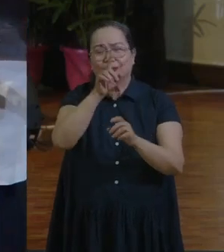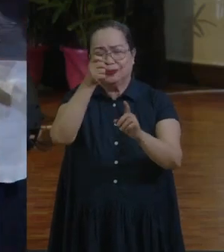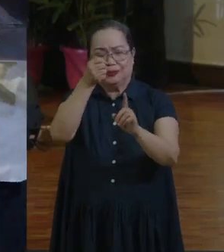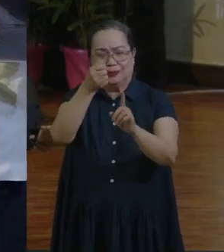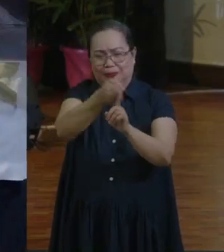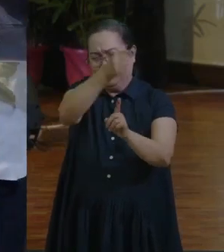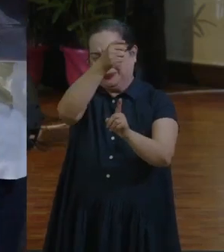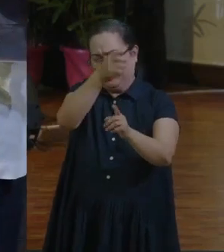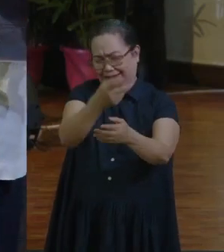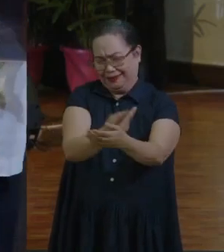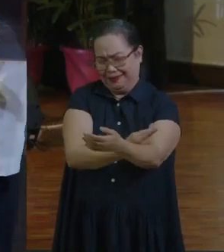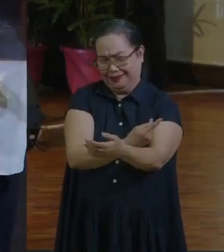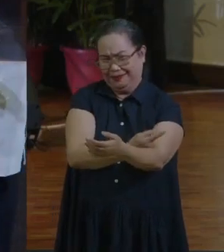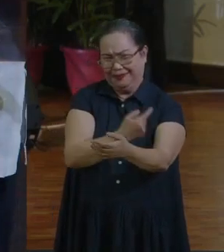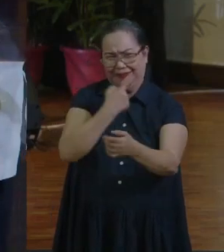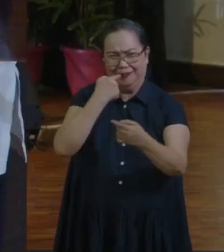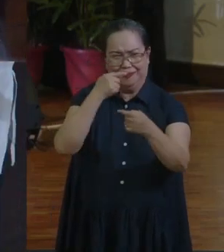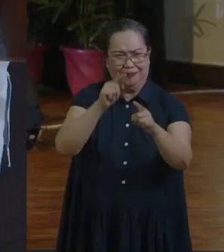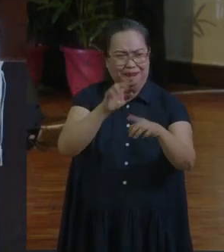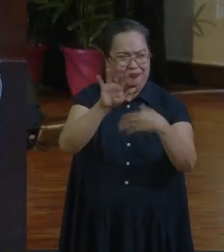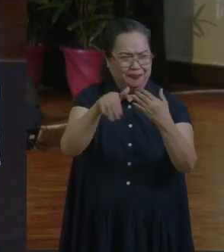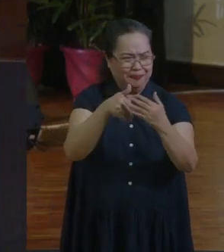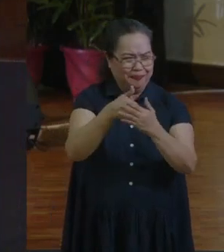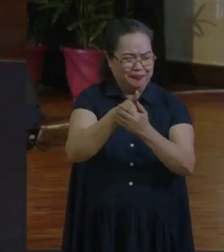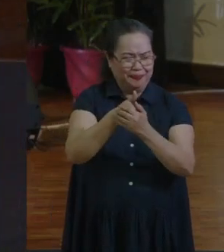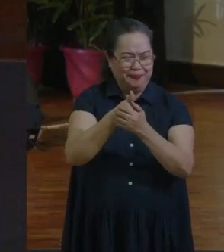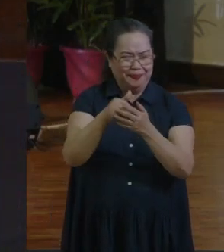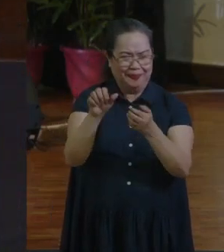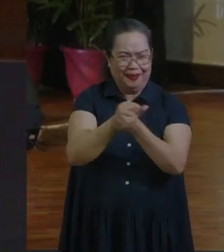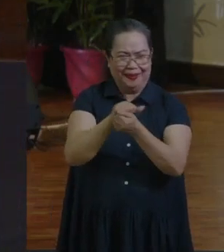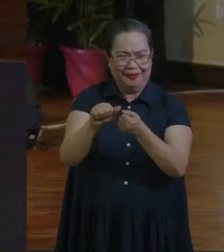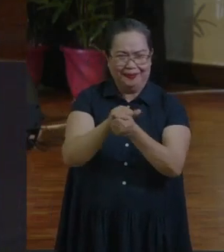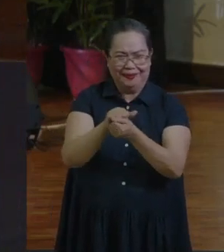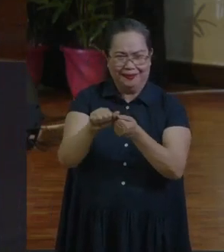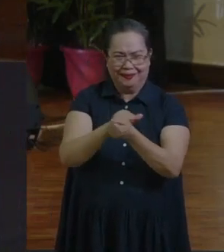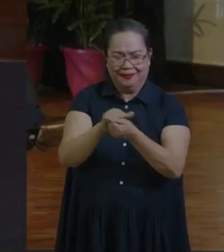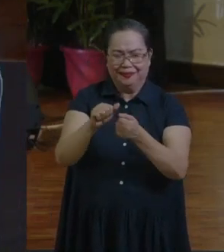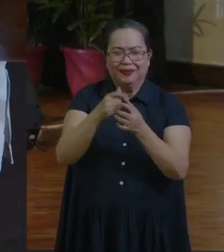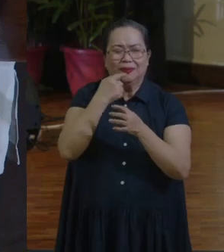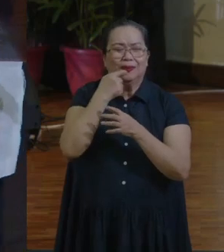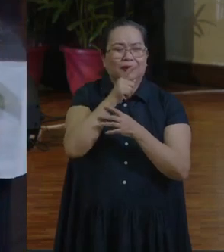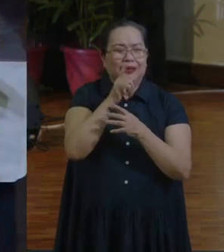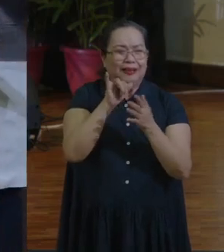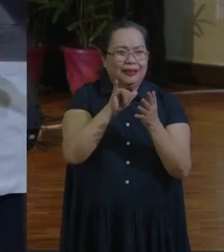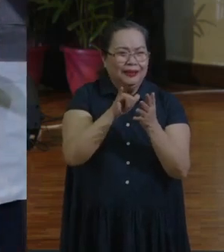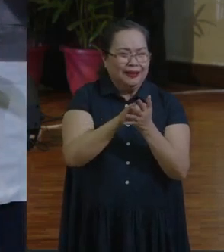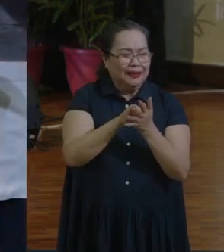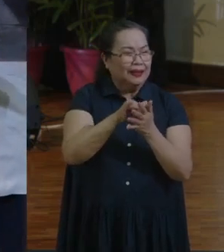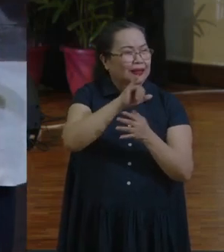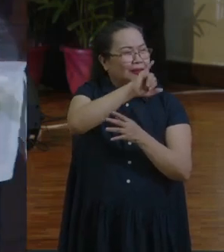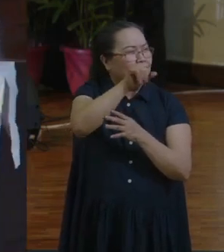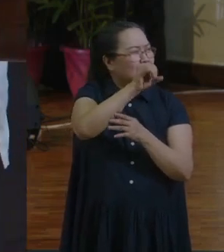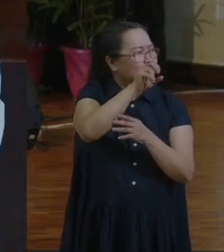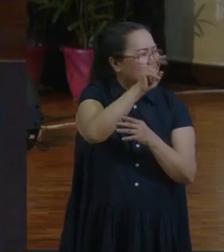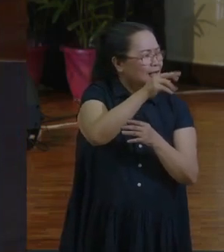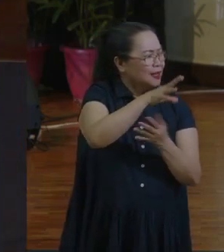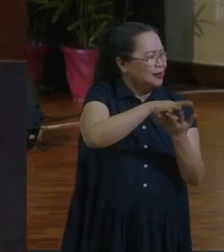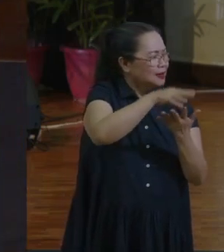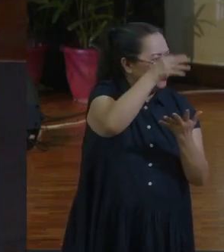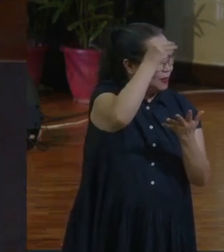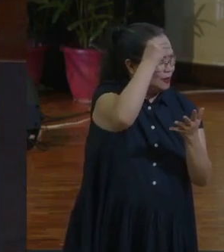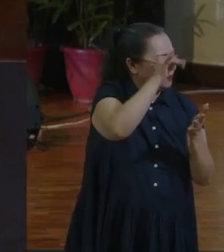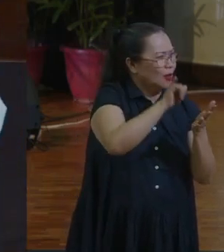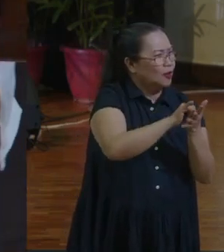the land with a decree of utter destruction. Yan po ang alam ni John the Baptist mula sa